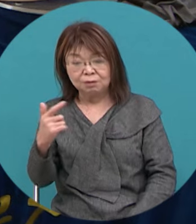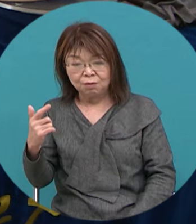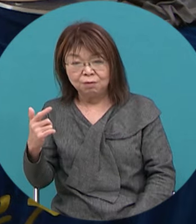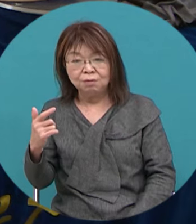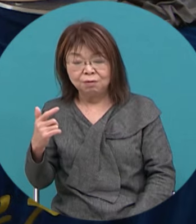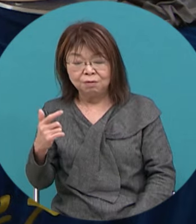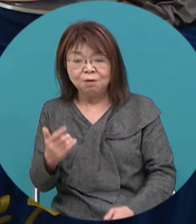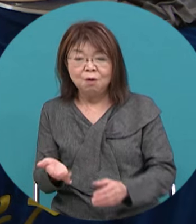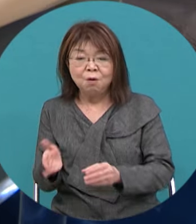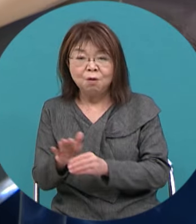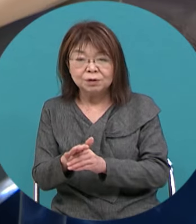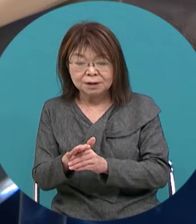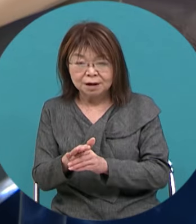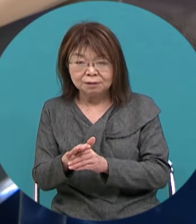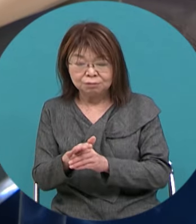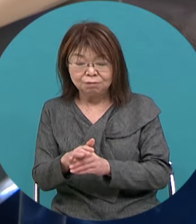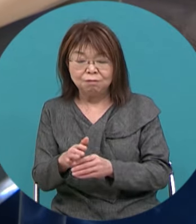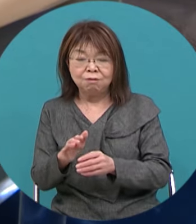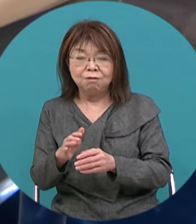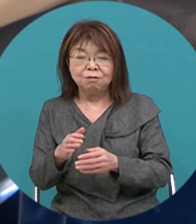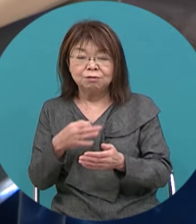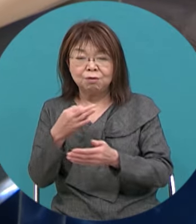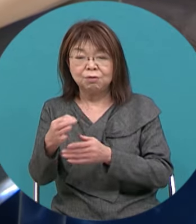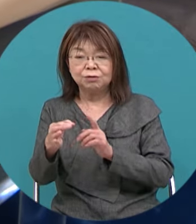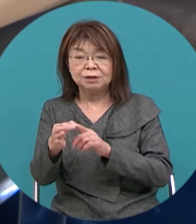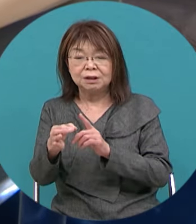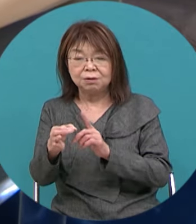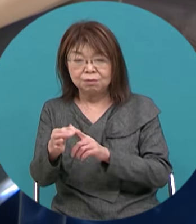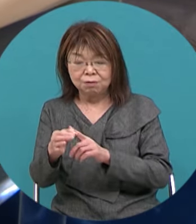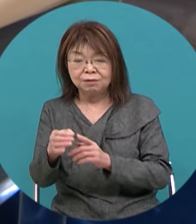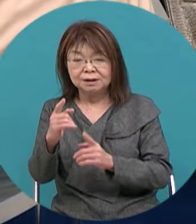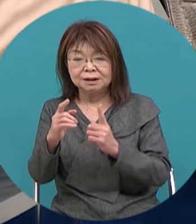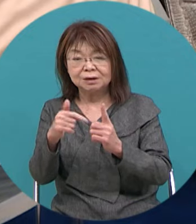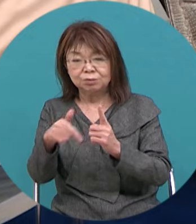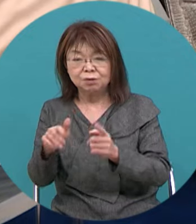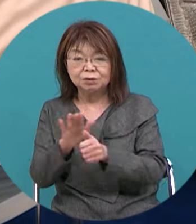補正具の購入費用の一部を助成します。